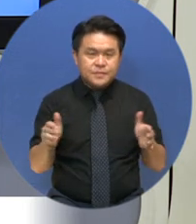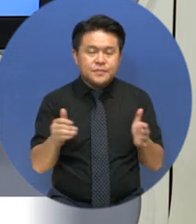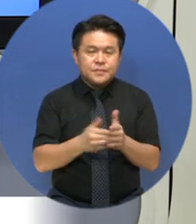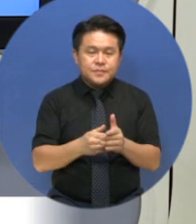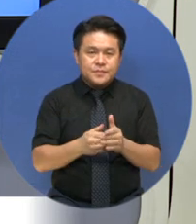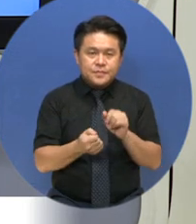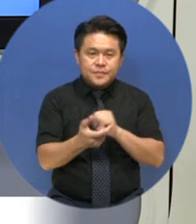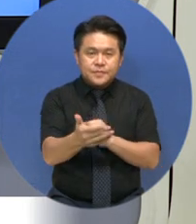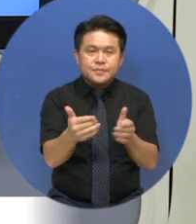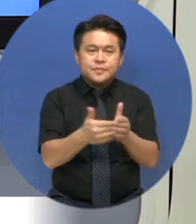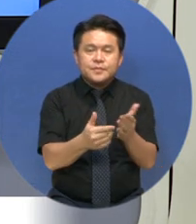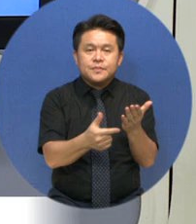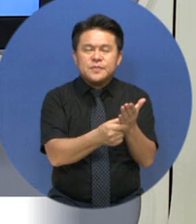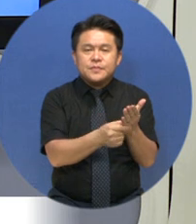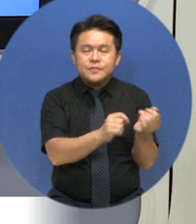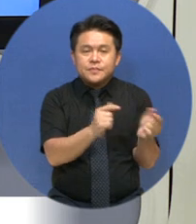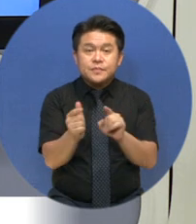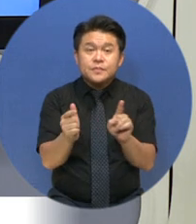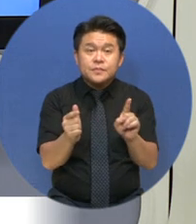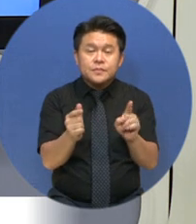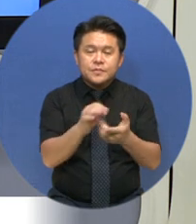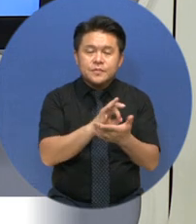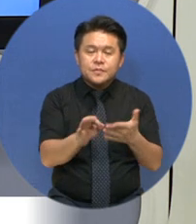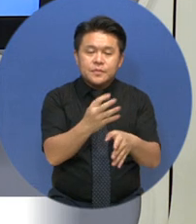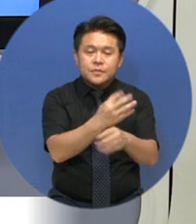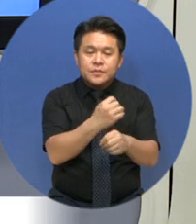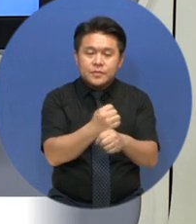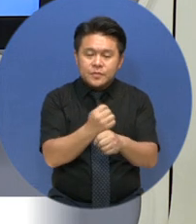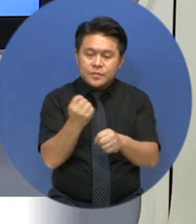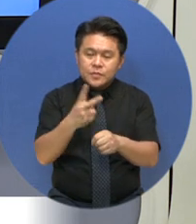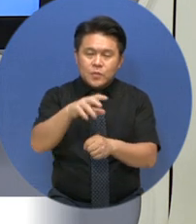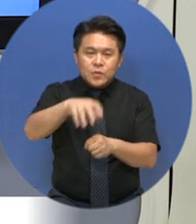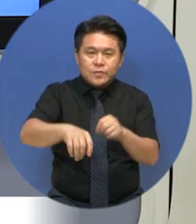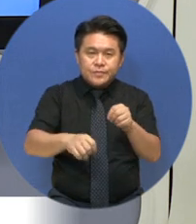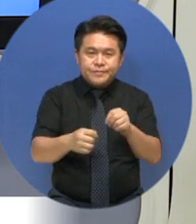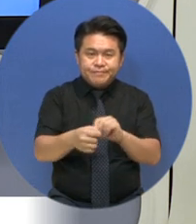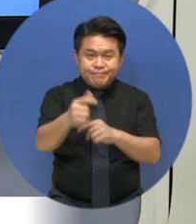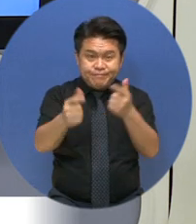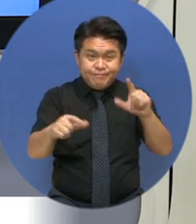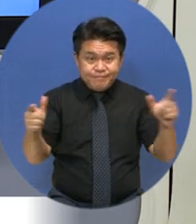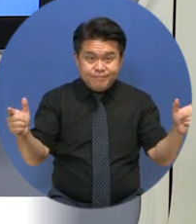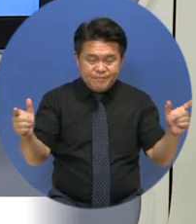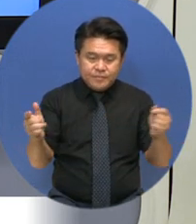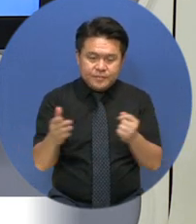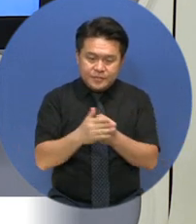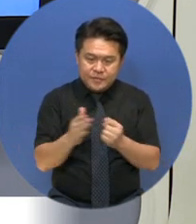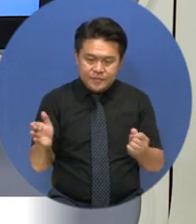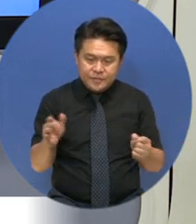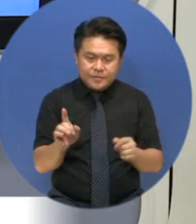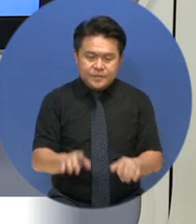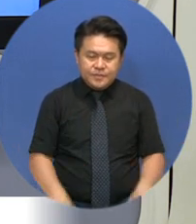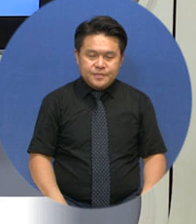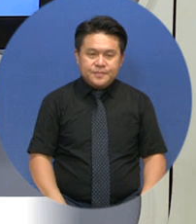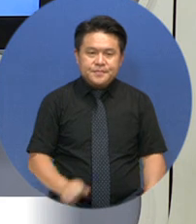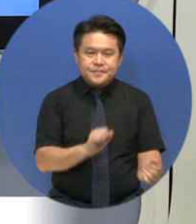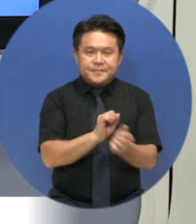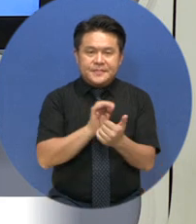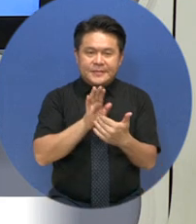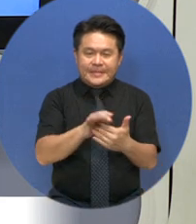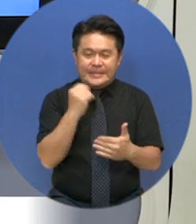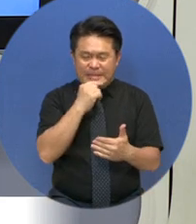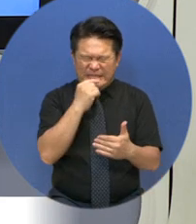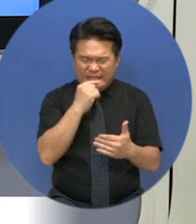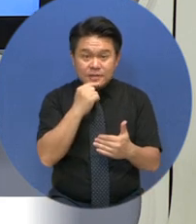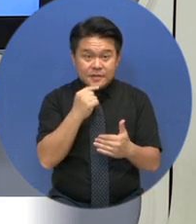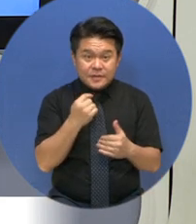할인권은 사용 지역과 시기가 분산돼 있는 상황을 감안해 철저한 방역 쏘게 사용토록 할 예정입니다